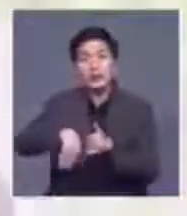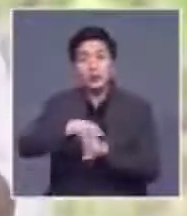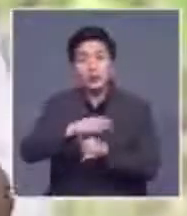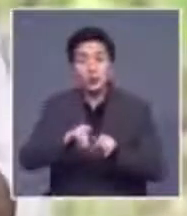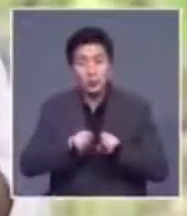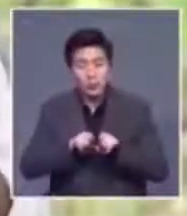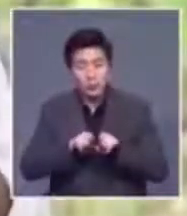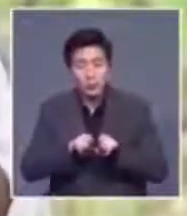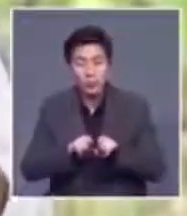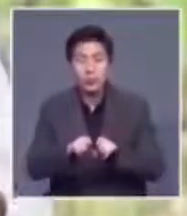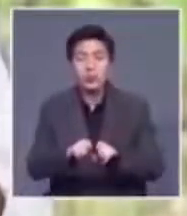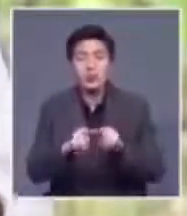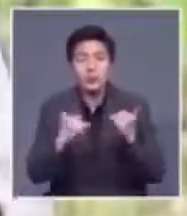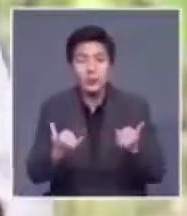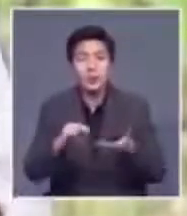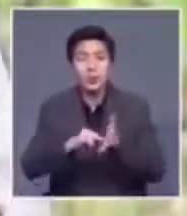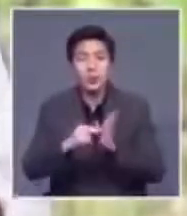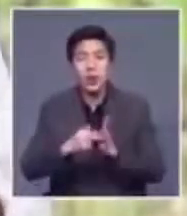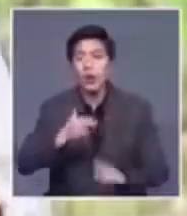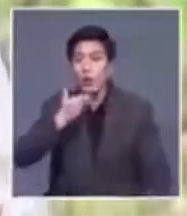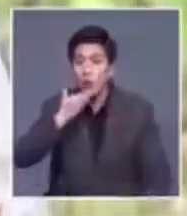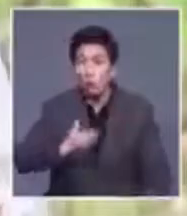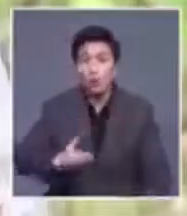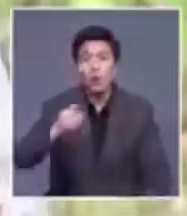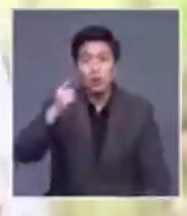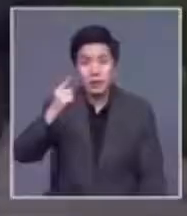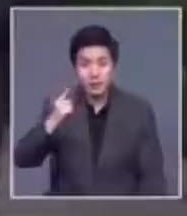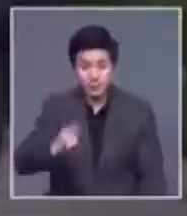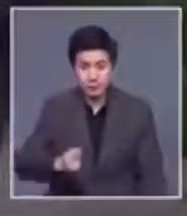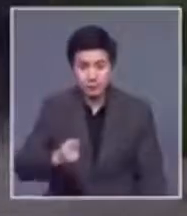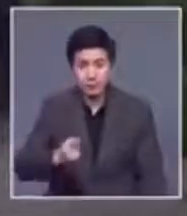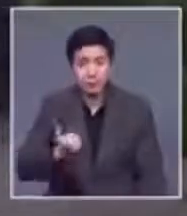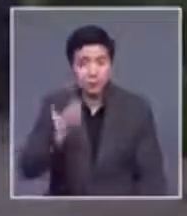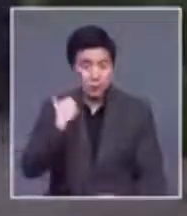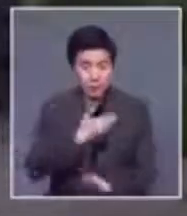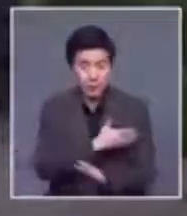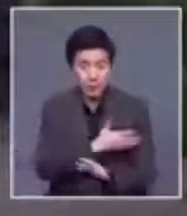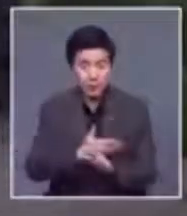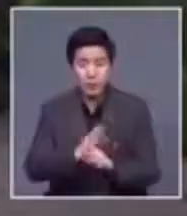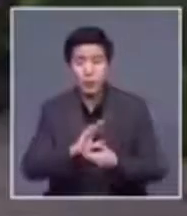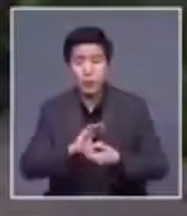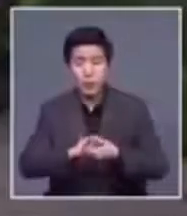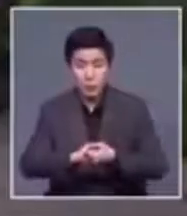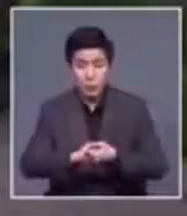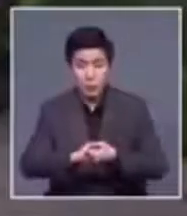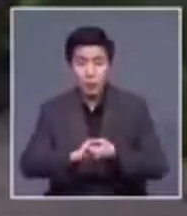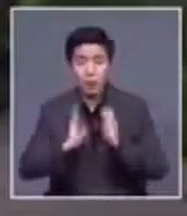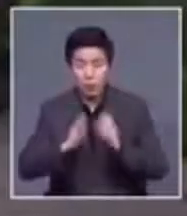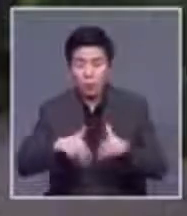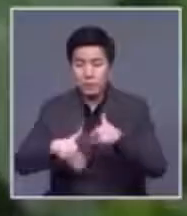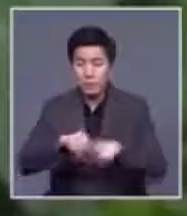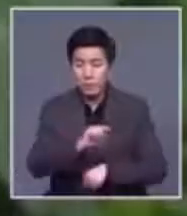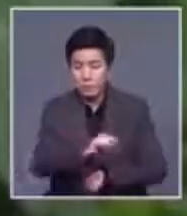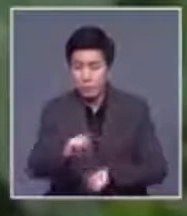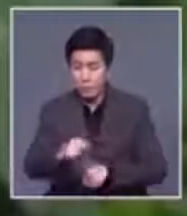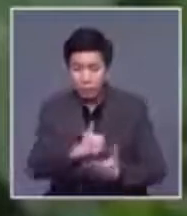นี่แหละความยั่งยืนที่แท้จริงในอนาคต ที่ผ่านมาค่ะความร่วมมือของภาคประชาชนในการช่วยกันดู